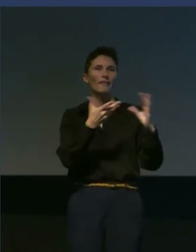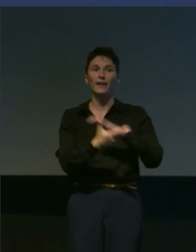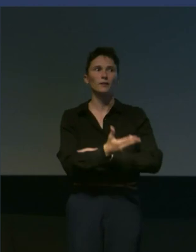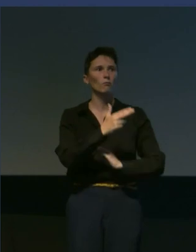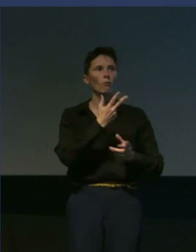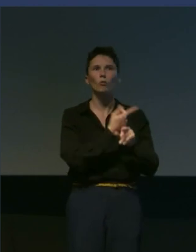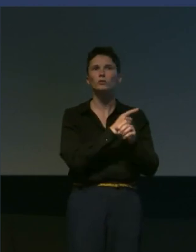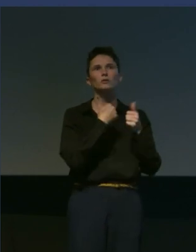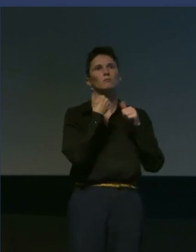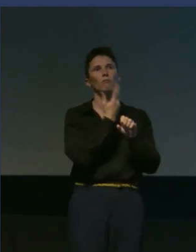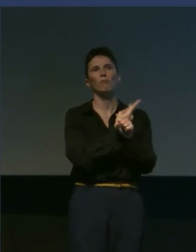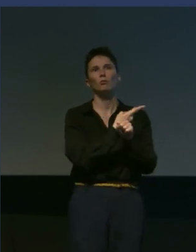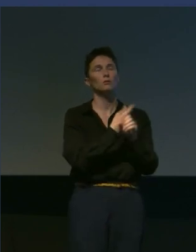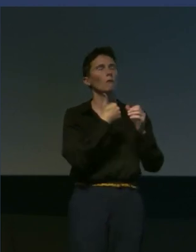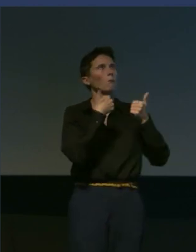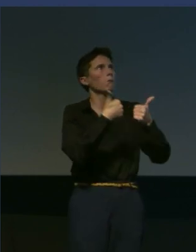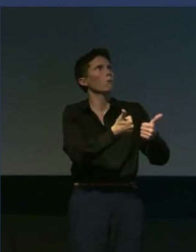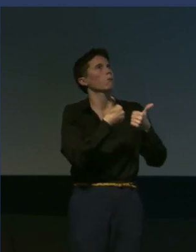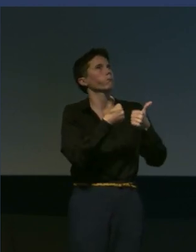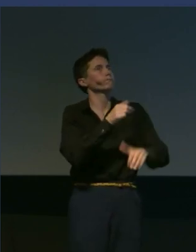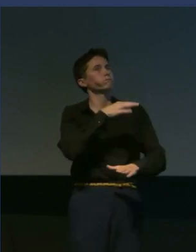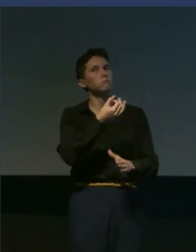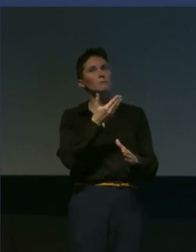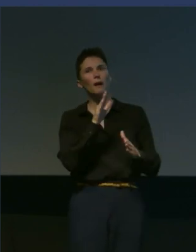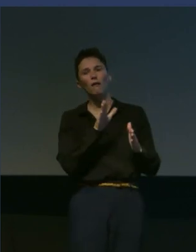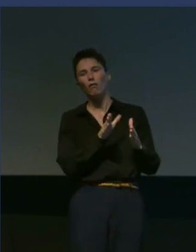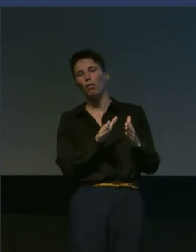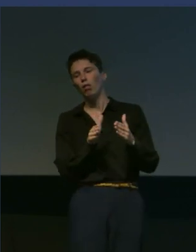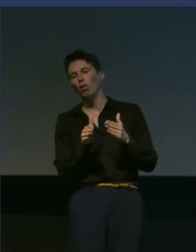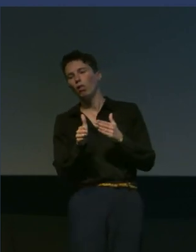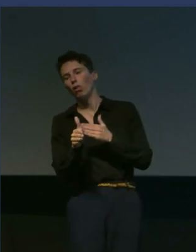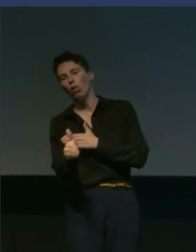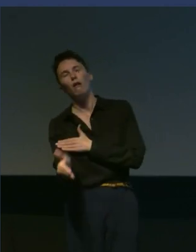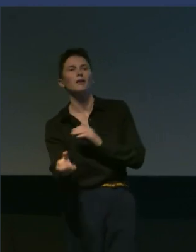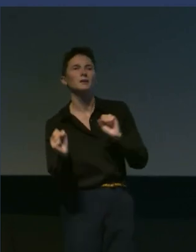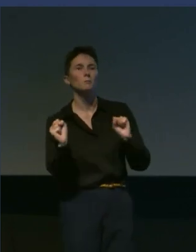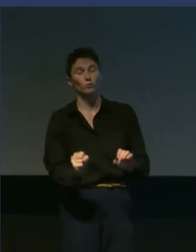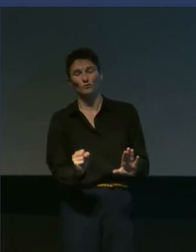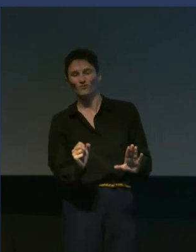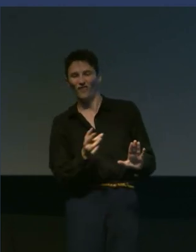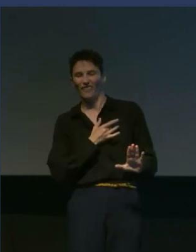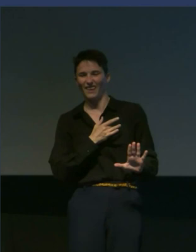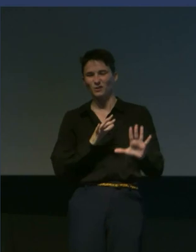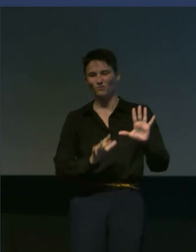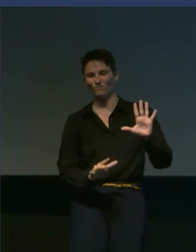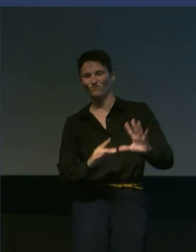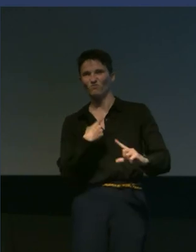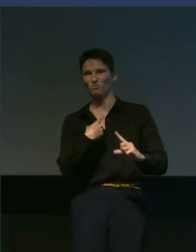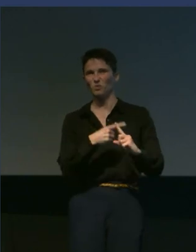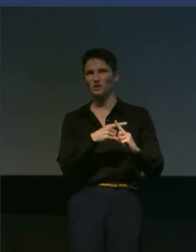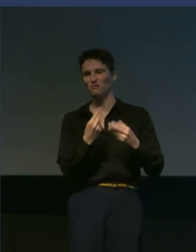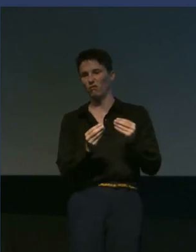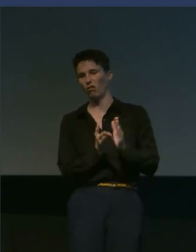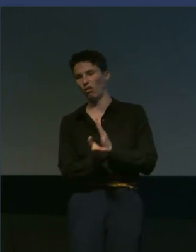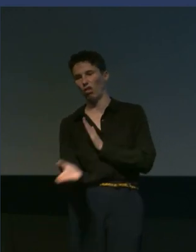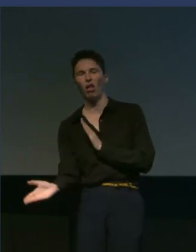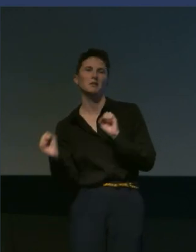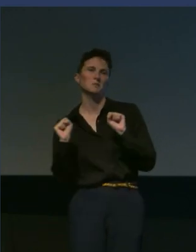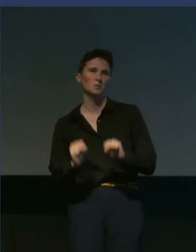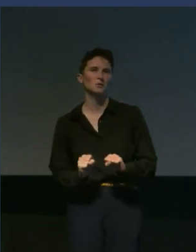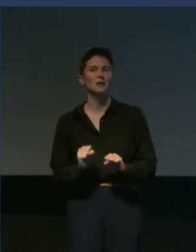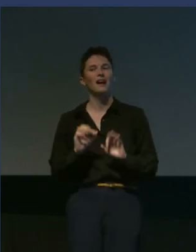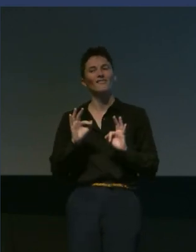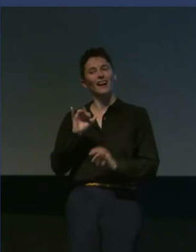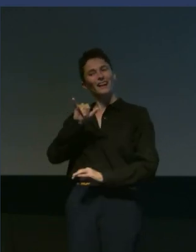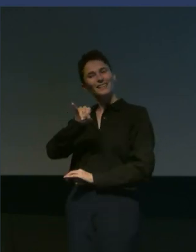outil. Après, on en fait des choses plus ou moins intéressantes, plus ou moins bonnes. L'intelligence artificielle, il y a bien une